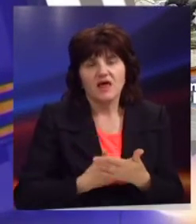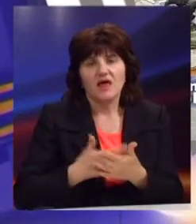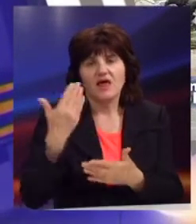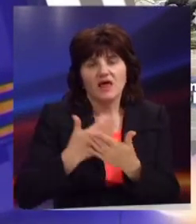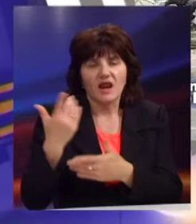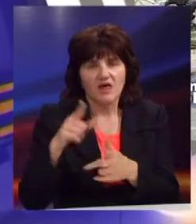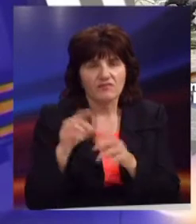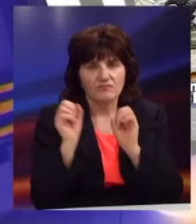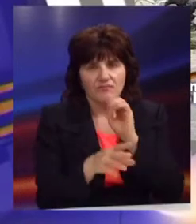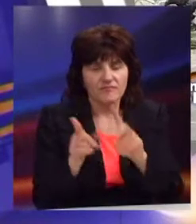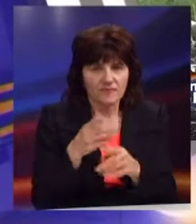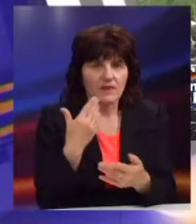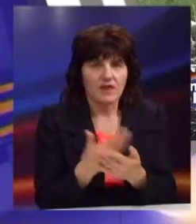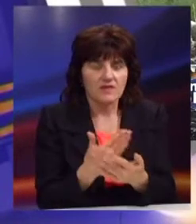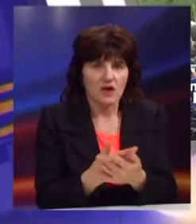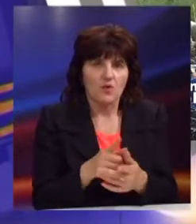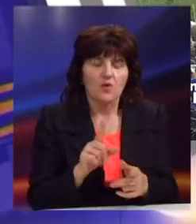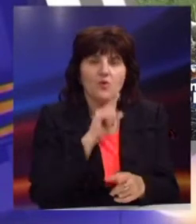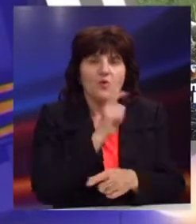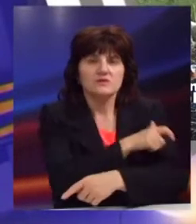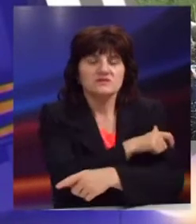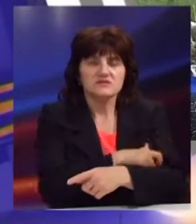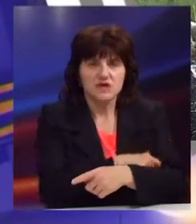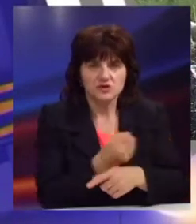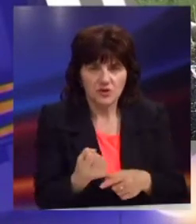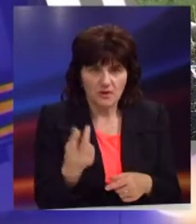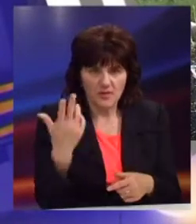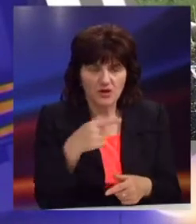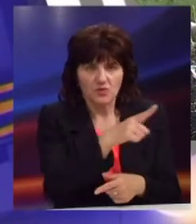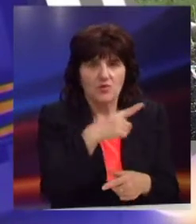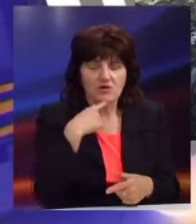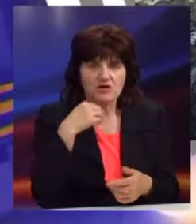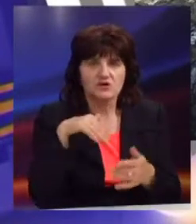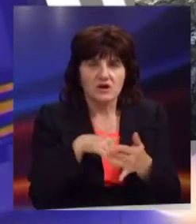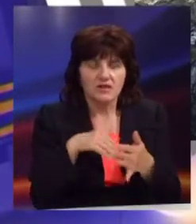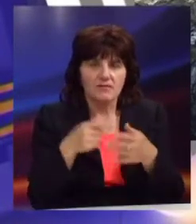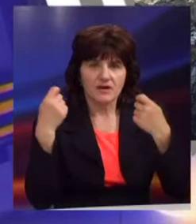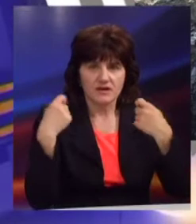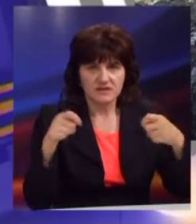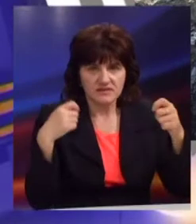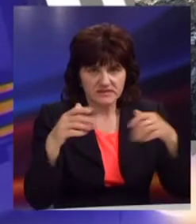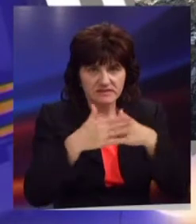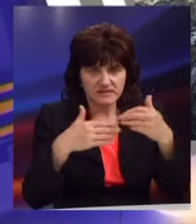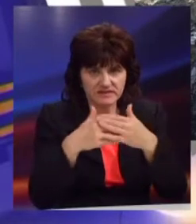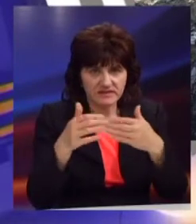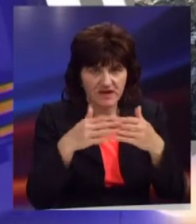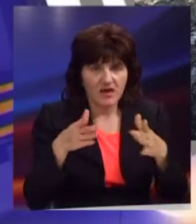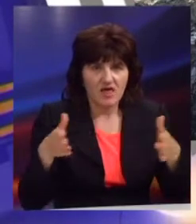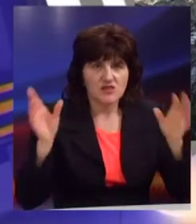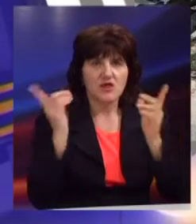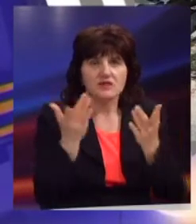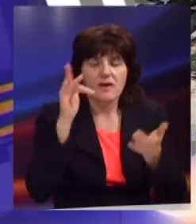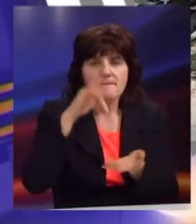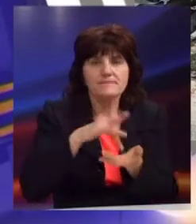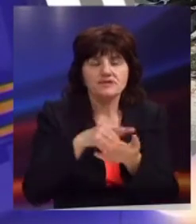gradsko smetlište, smatra član gradskog veća zadužen za ekologiju. Izgradnjom regionalne deponije rešio bi se problem i sa